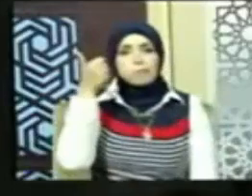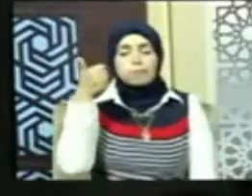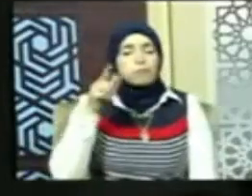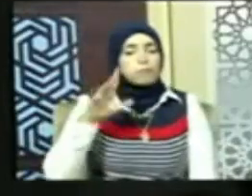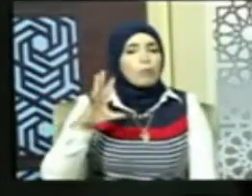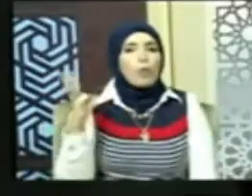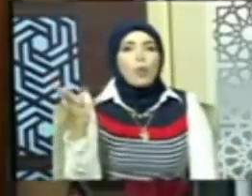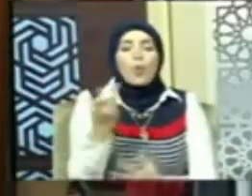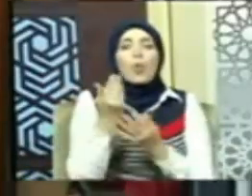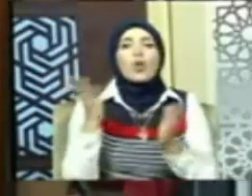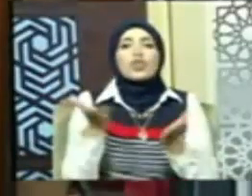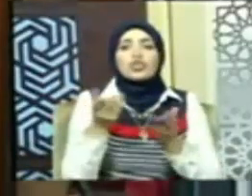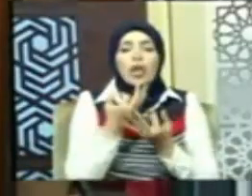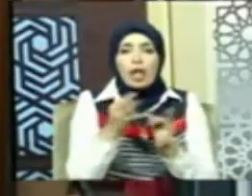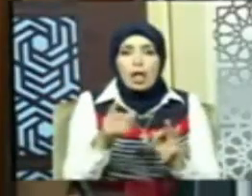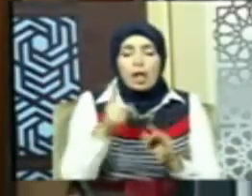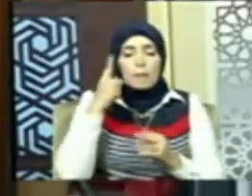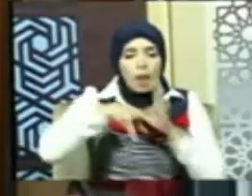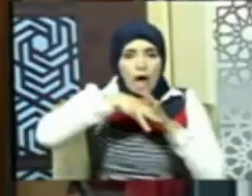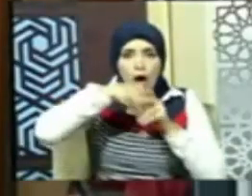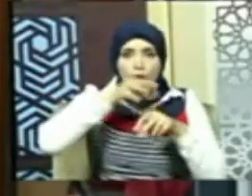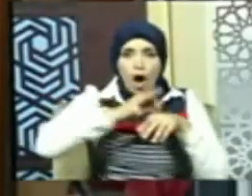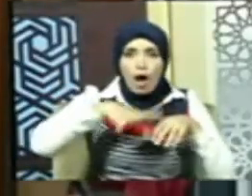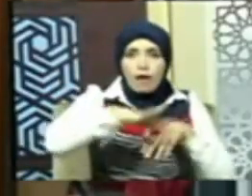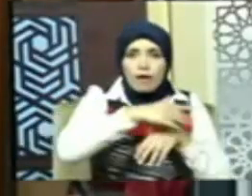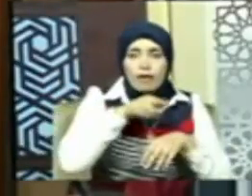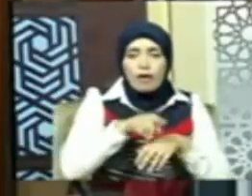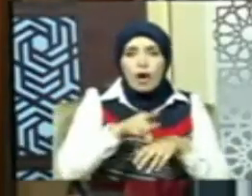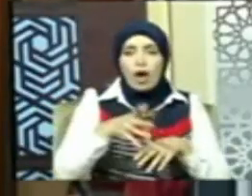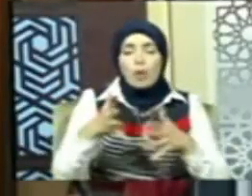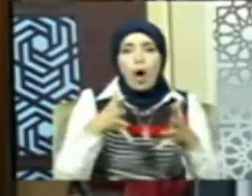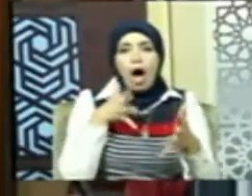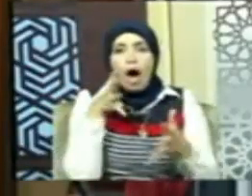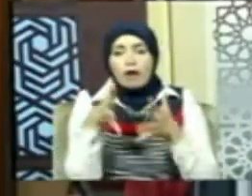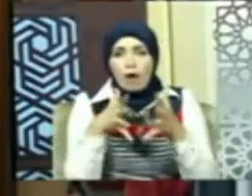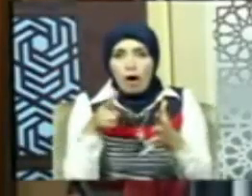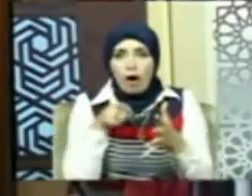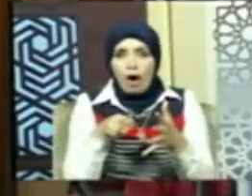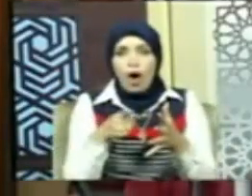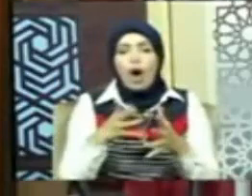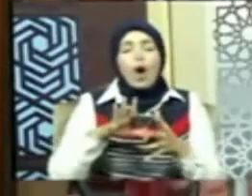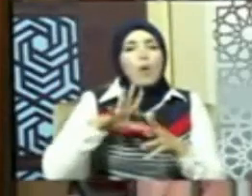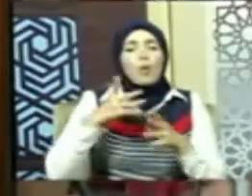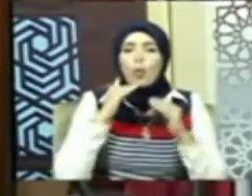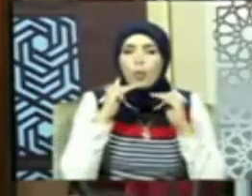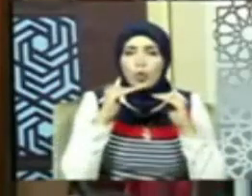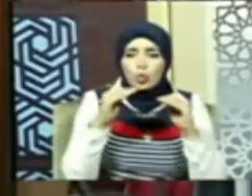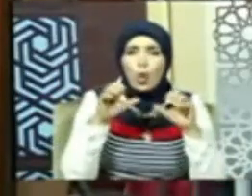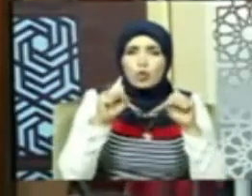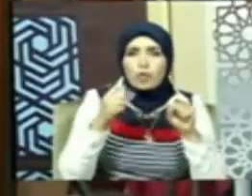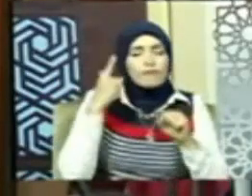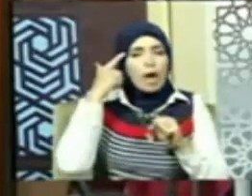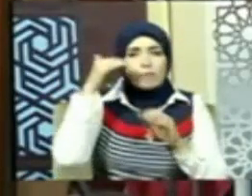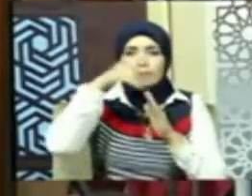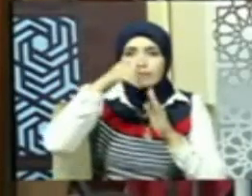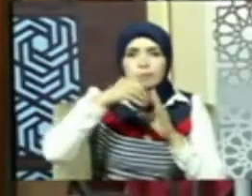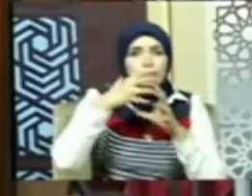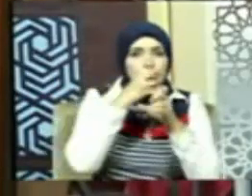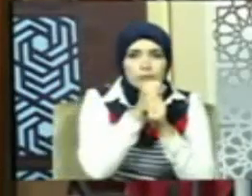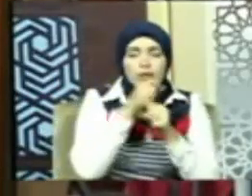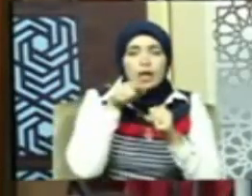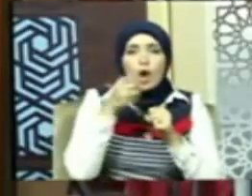والبحر من خلق وحركات وسكنات